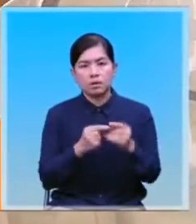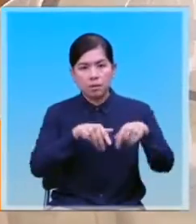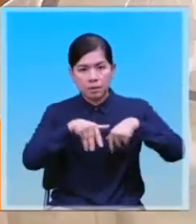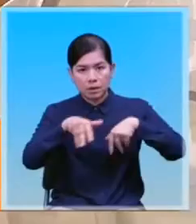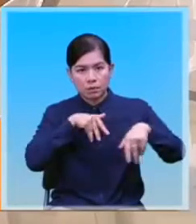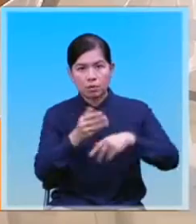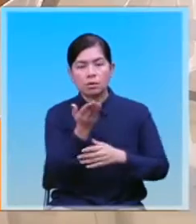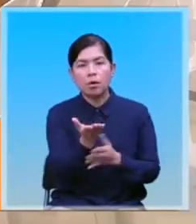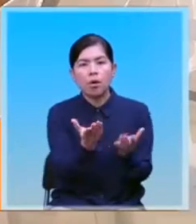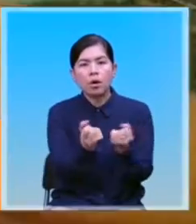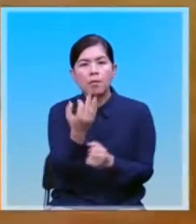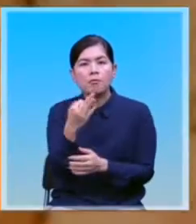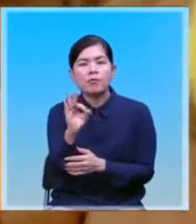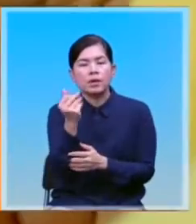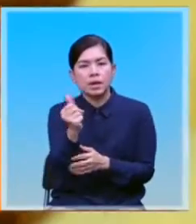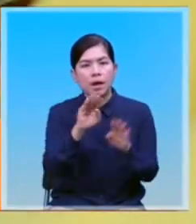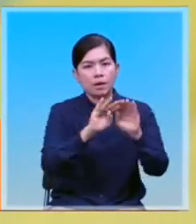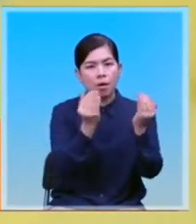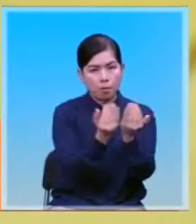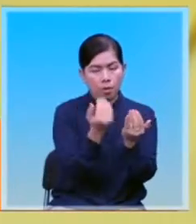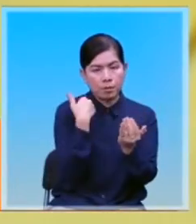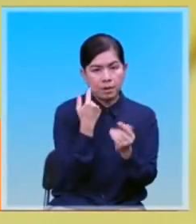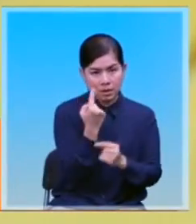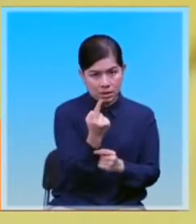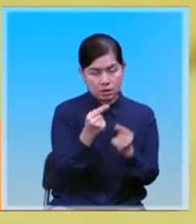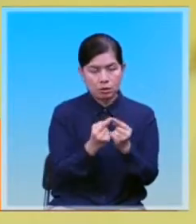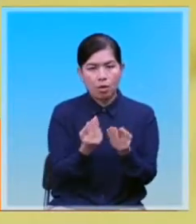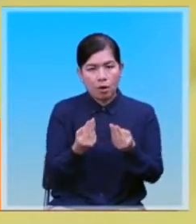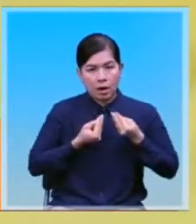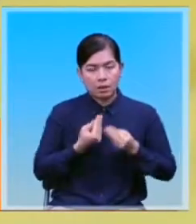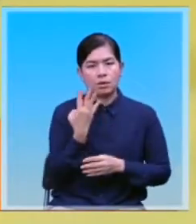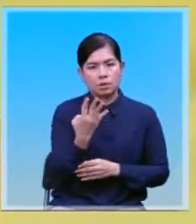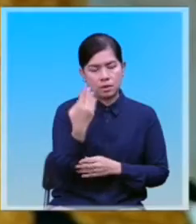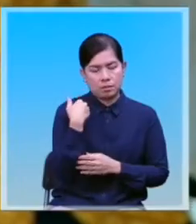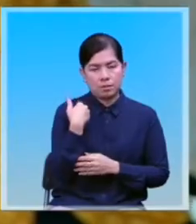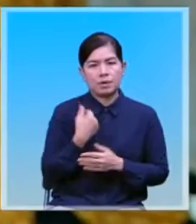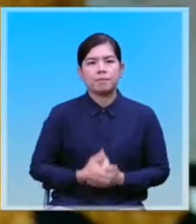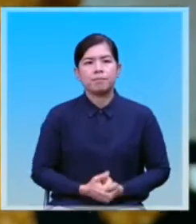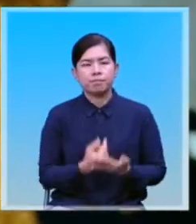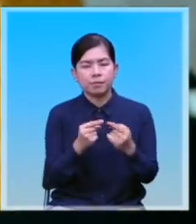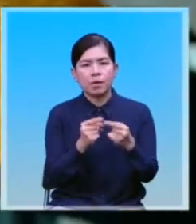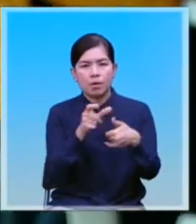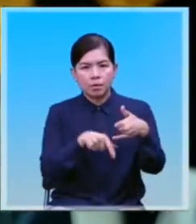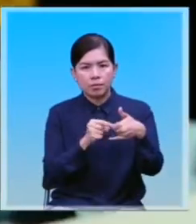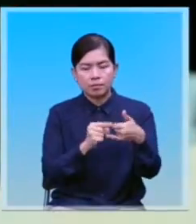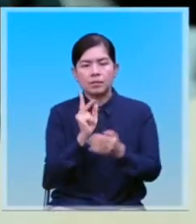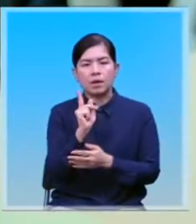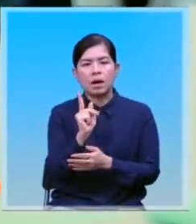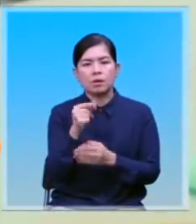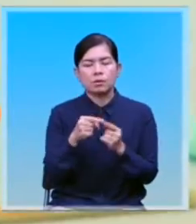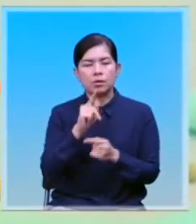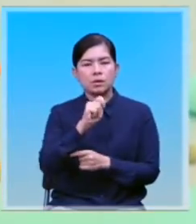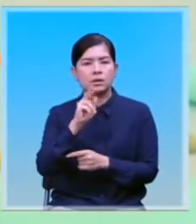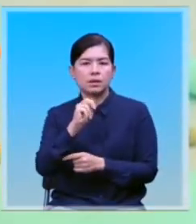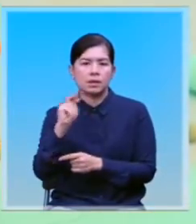ต่อขอรับฟรีครอบครัวละไม่เกิน4ชิ้นได้ที่พมจ.จังหวัดใกล้บ้านธนิดาสง่างามสำนักข่าว TNN